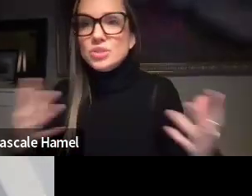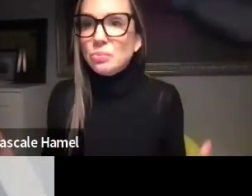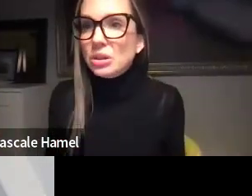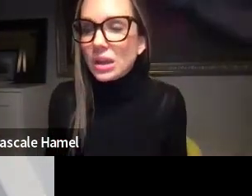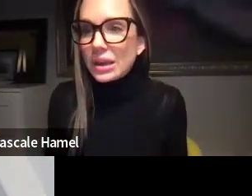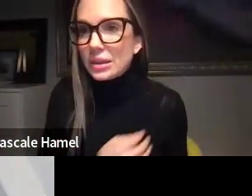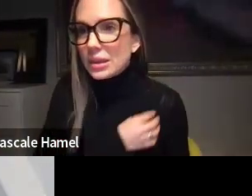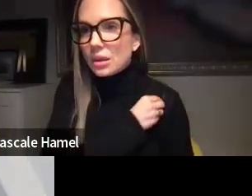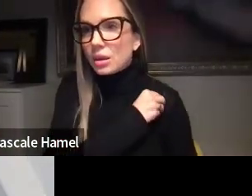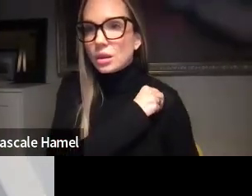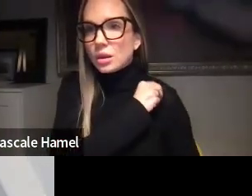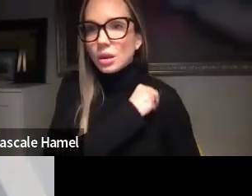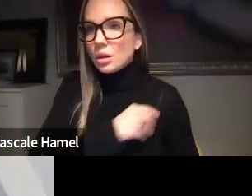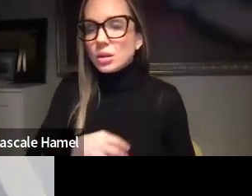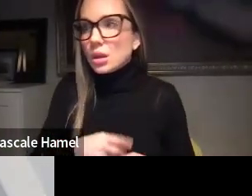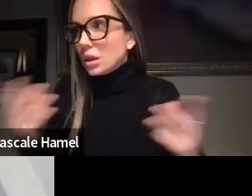du poids puis j'ai pas une taille